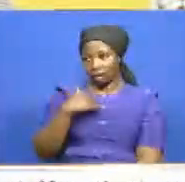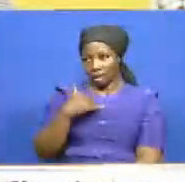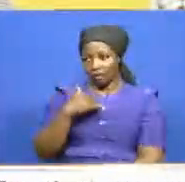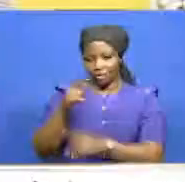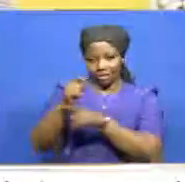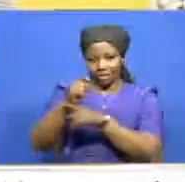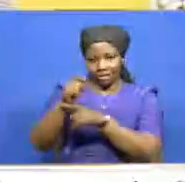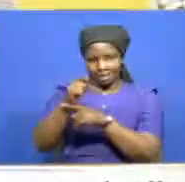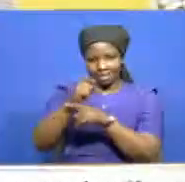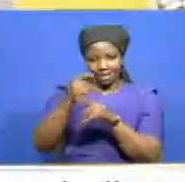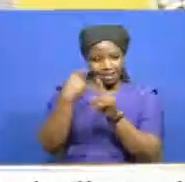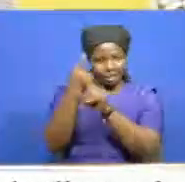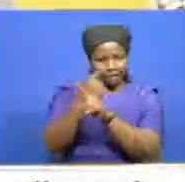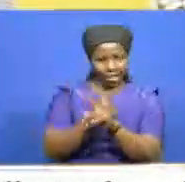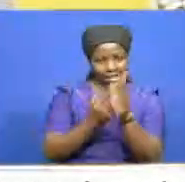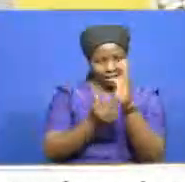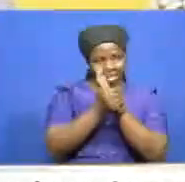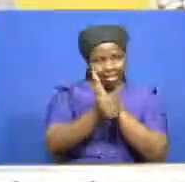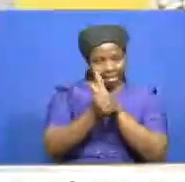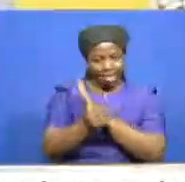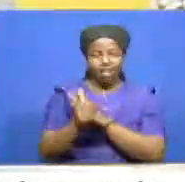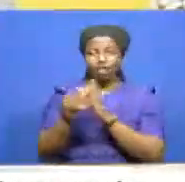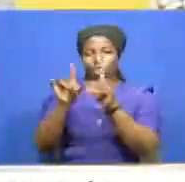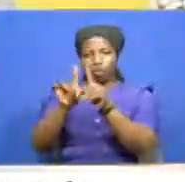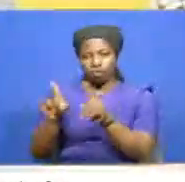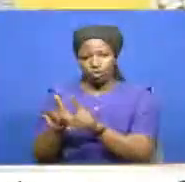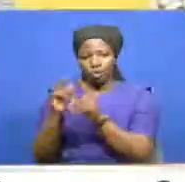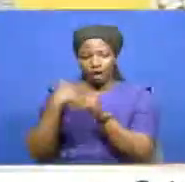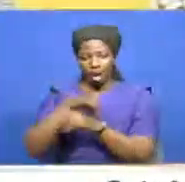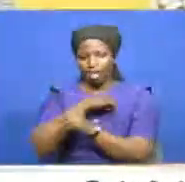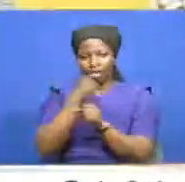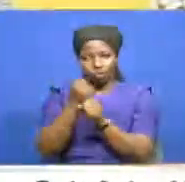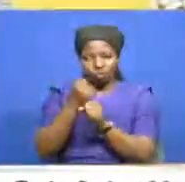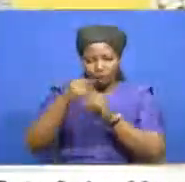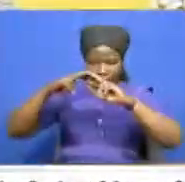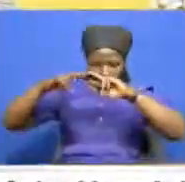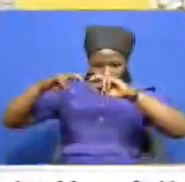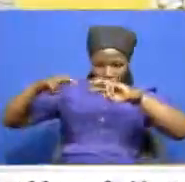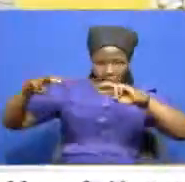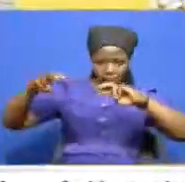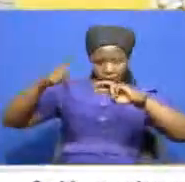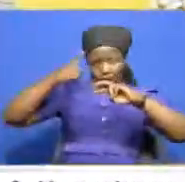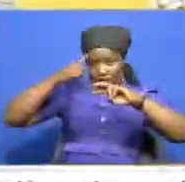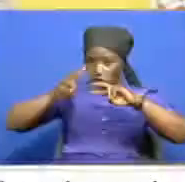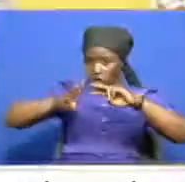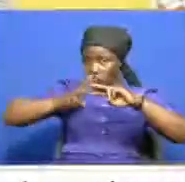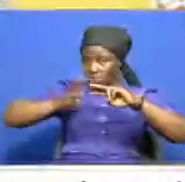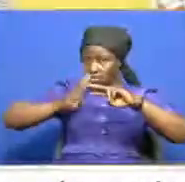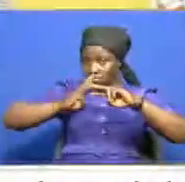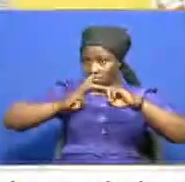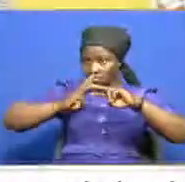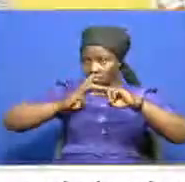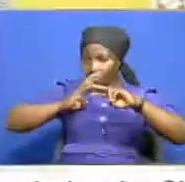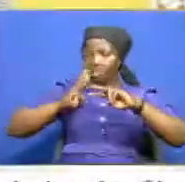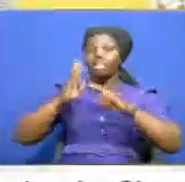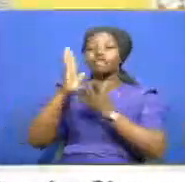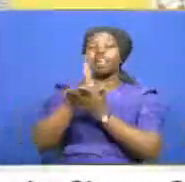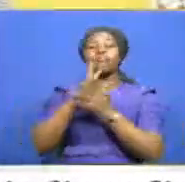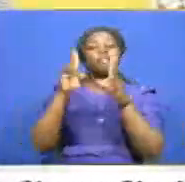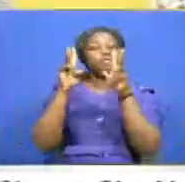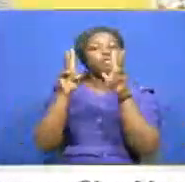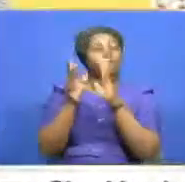taaluma mbalimbali, na pia tunafanya mambo ya utafiti ya maji. Baadhi ya taaluma